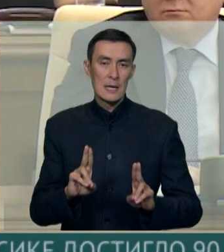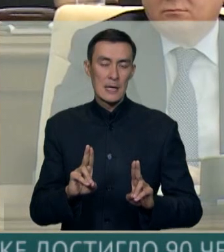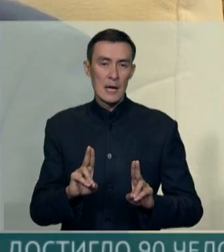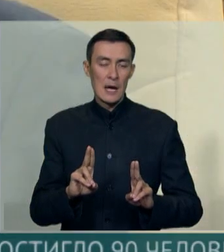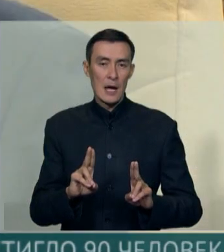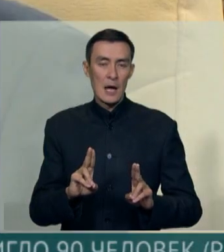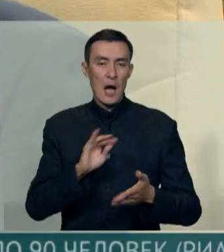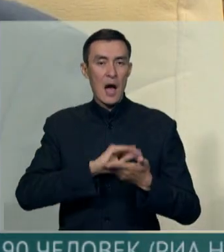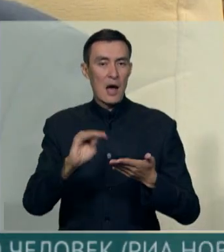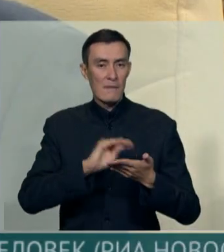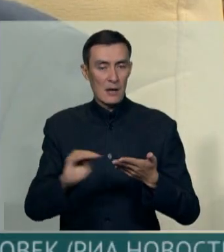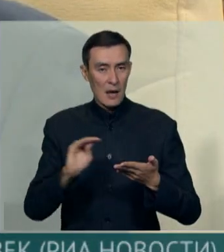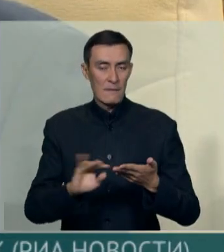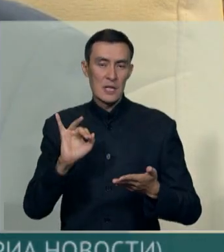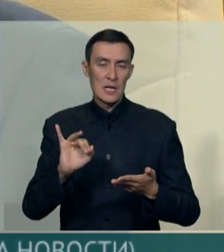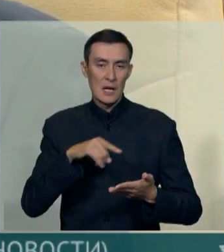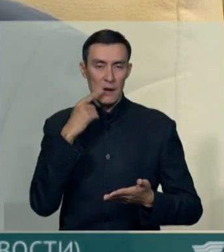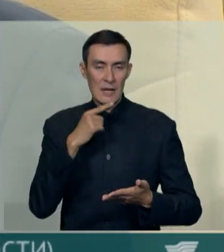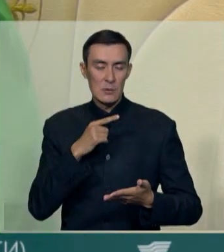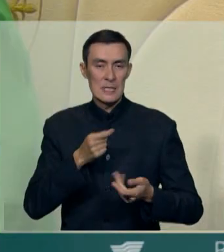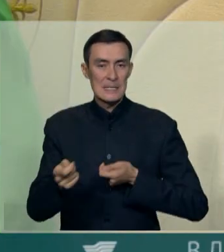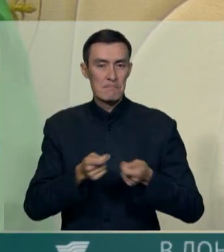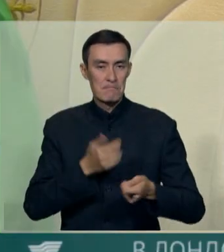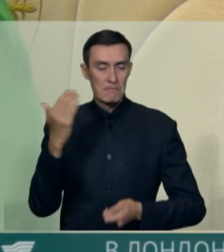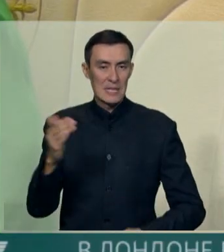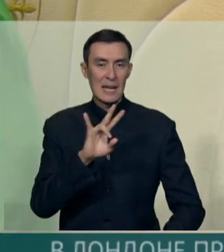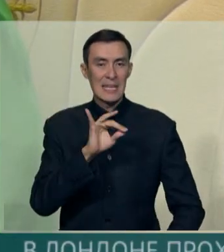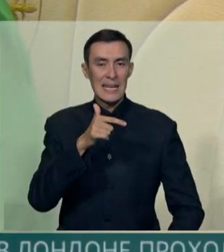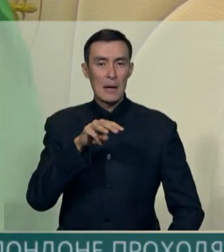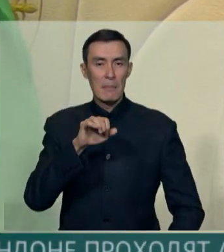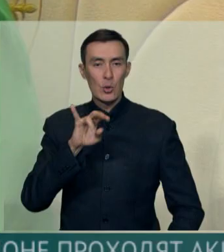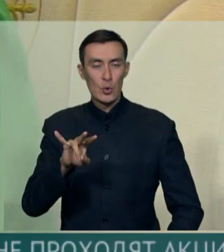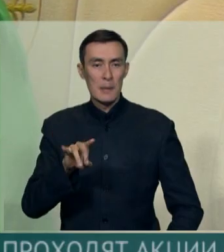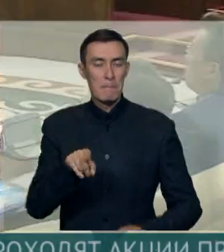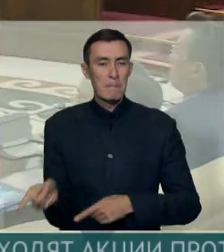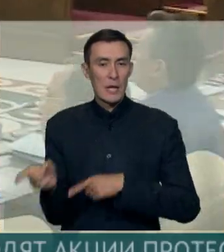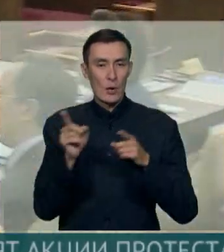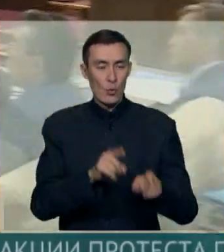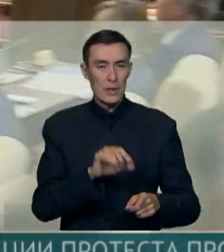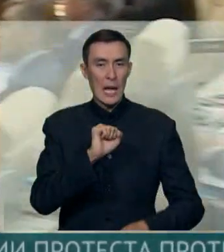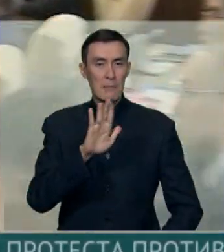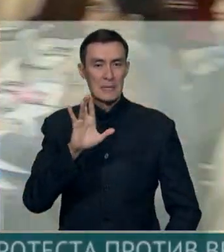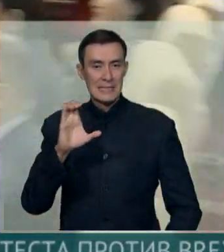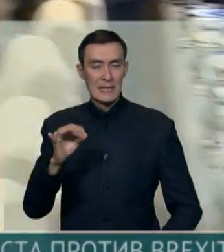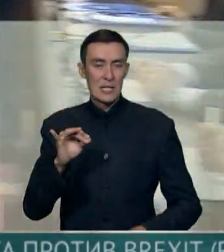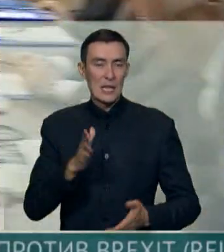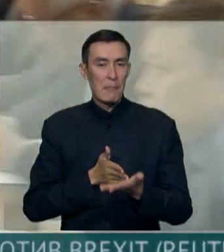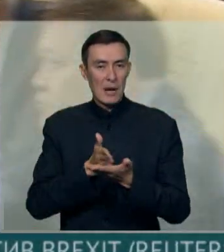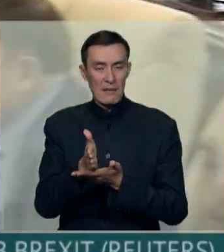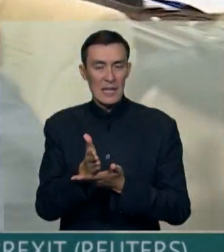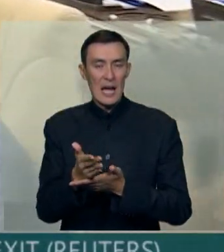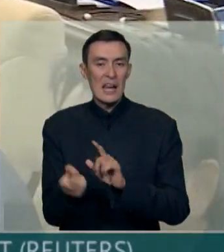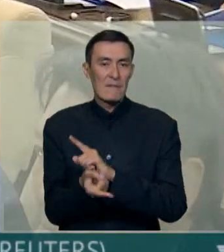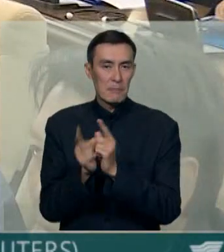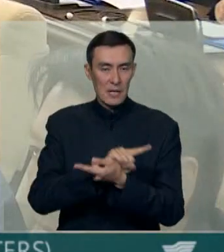необходимы новые правила орфографии. И, как отметил спикер Мажилиса Нурлан Нигматуллин, переход на латиницу и направлен, собственно, прежде всего на